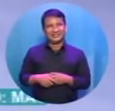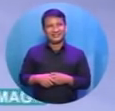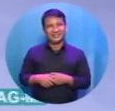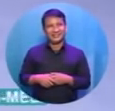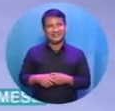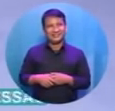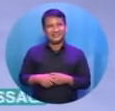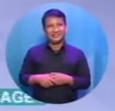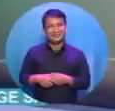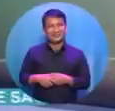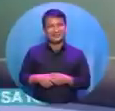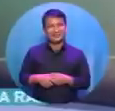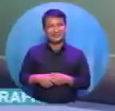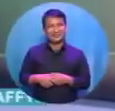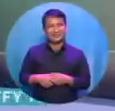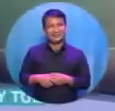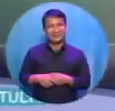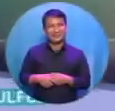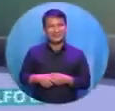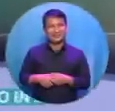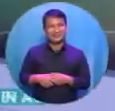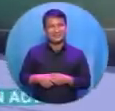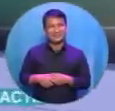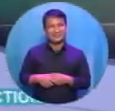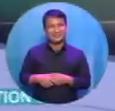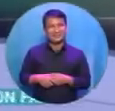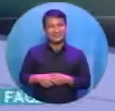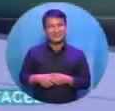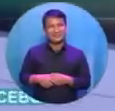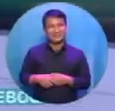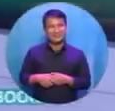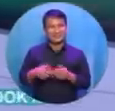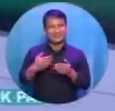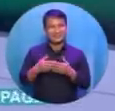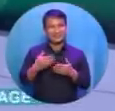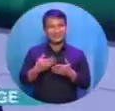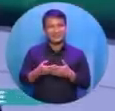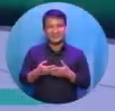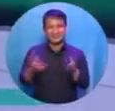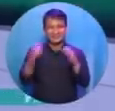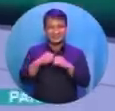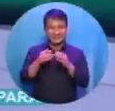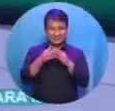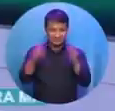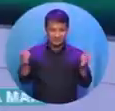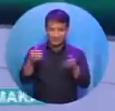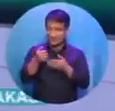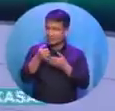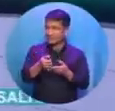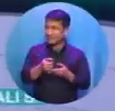All right. Now, aha, lapit-lapit na. Dito naman tayo sa Grand Tulong.